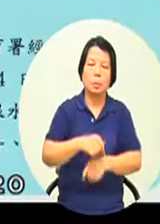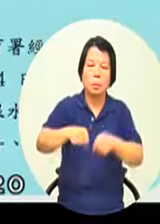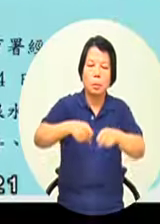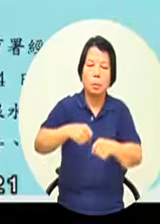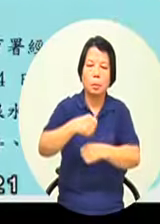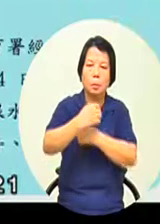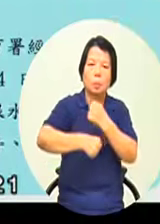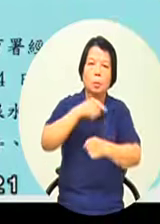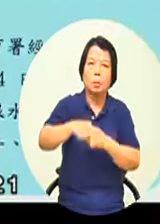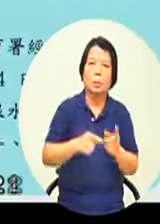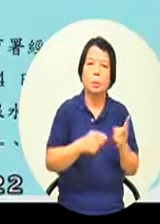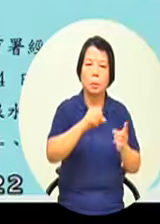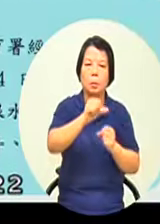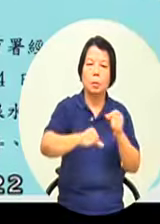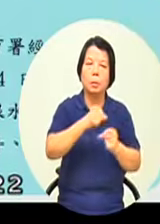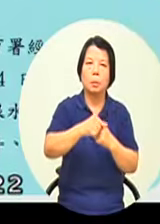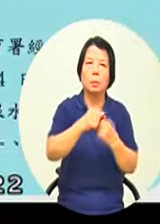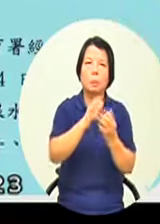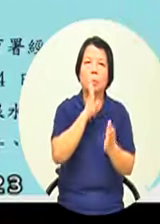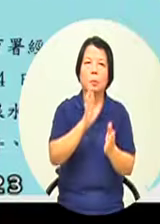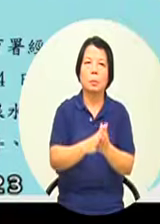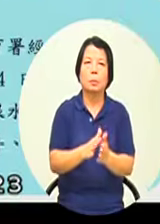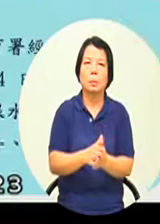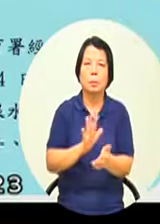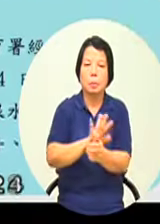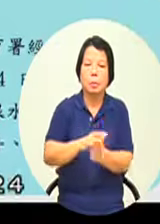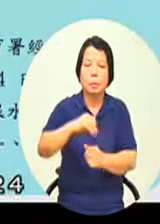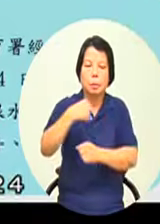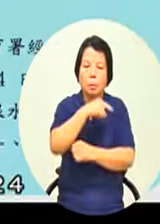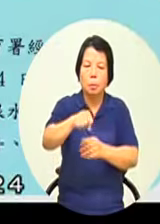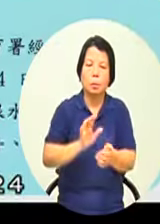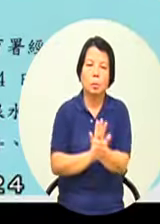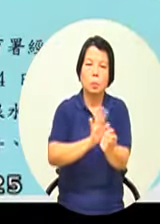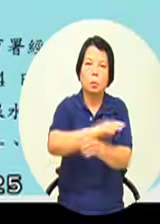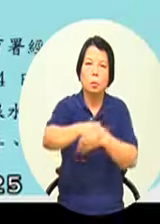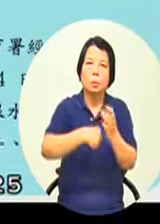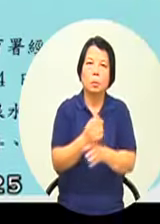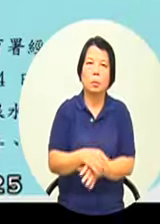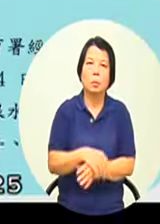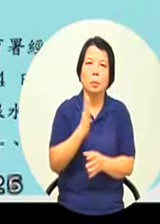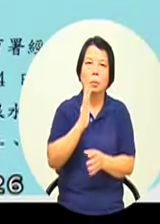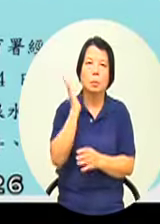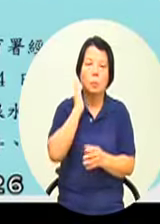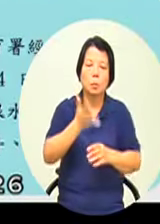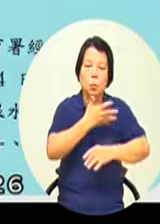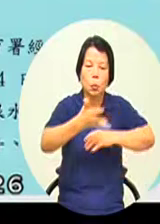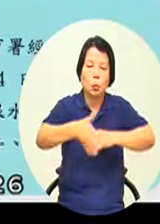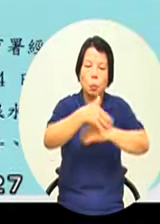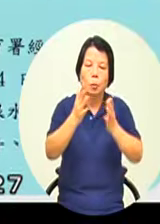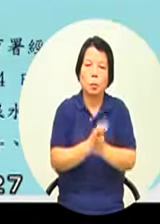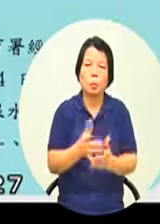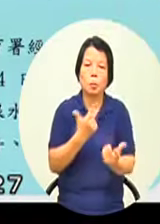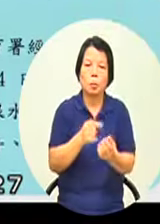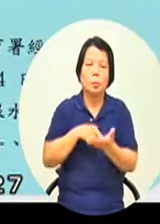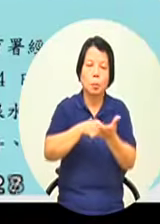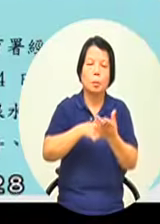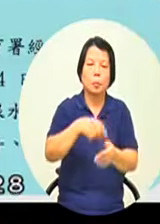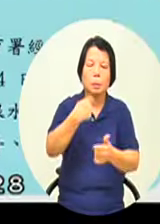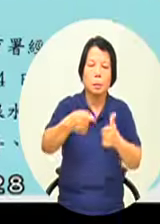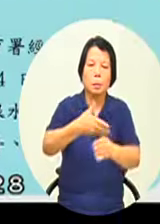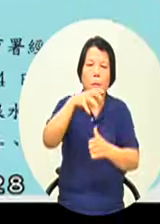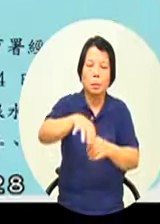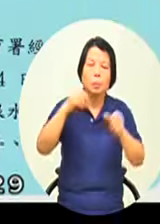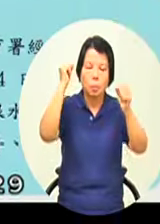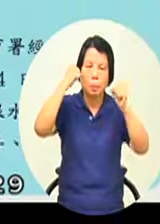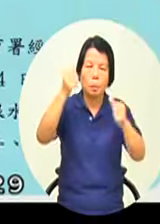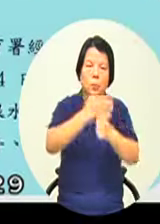理105年的运动爱台湾，这个为推广本市水域的那个休闲活动，我争取教育部体育署哦